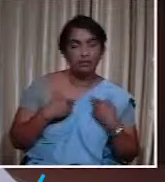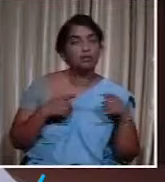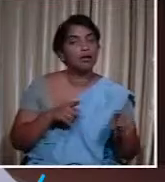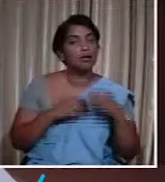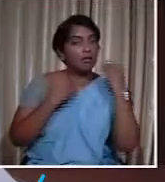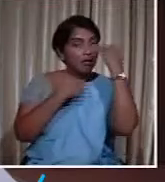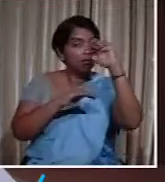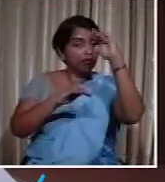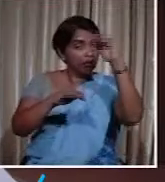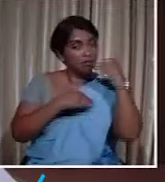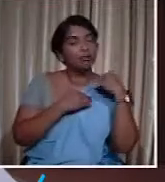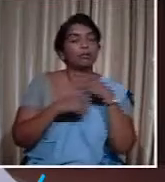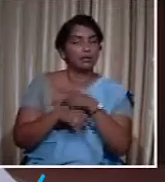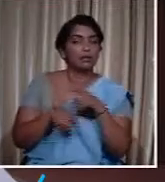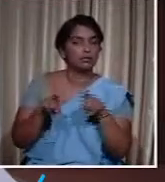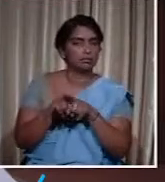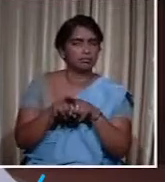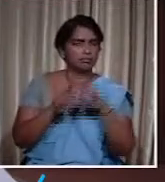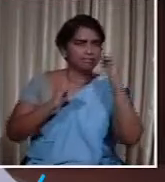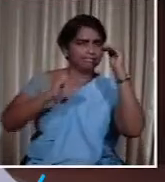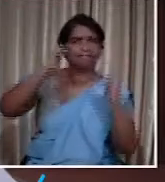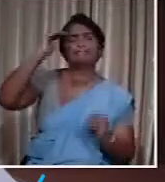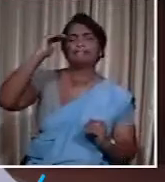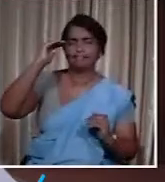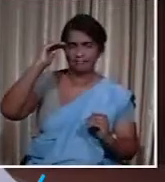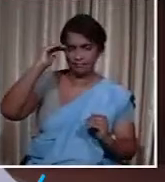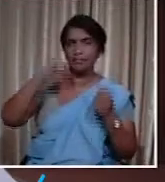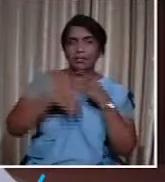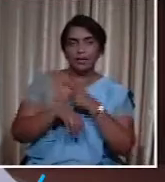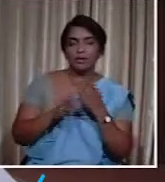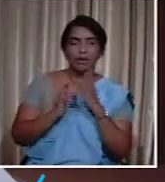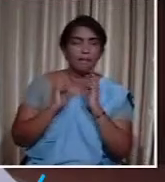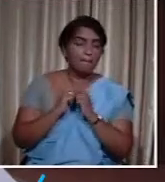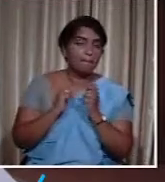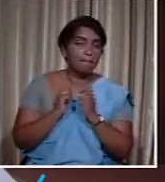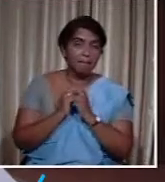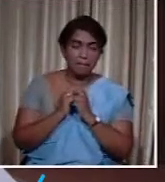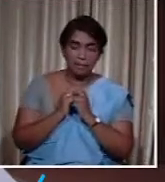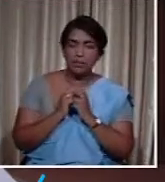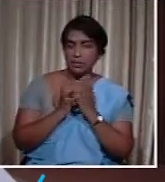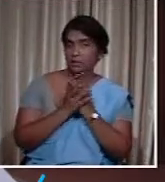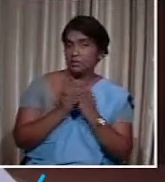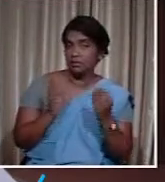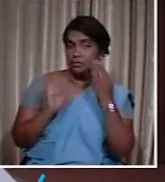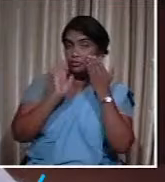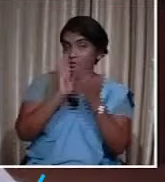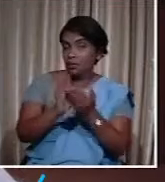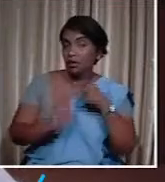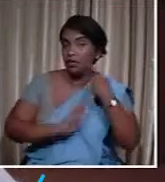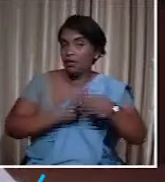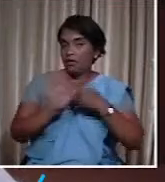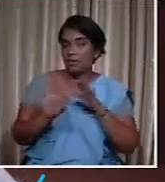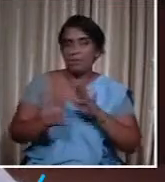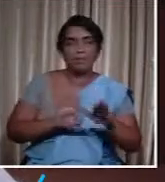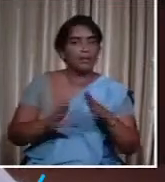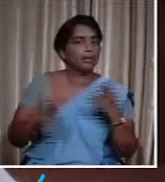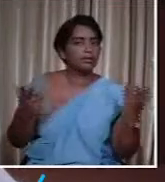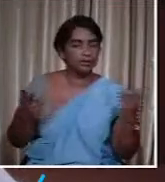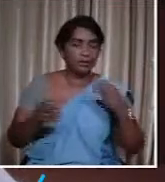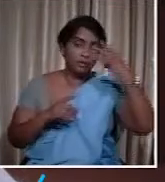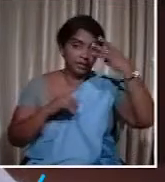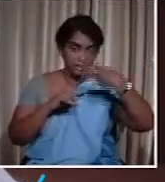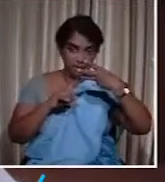ආනයන අපනයන අතර ඇති වී තියෙන පරතරය විසඳා ගැනීම සඳහා වූ දැක්මක් සහිත රට පාලනය කරේ නැහැ. තුන්